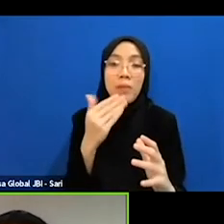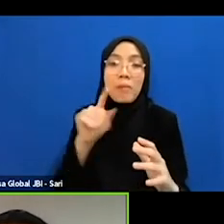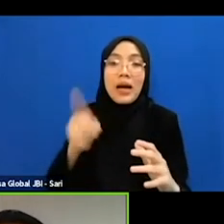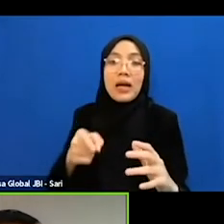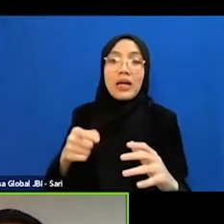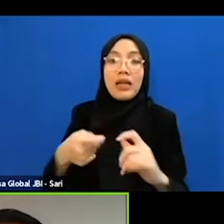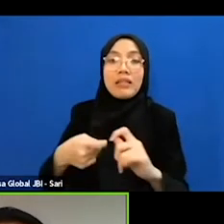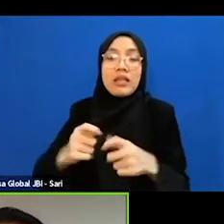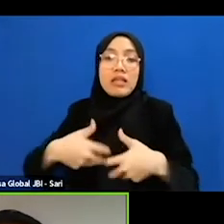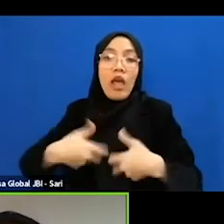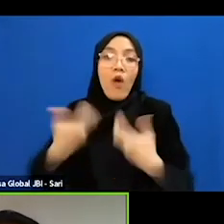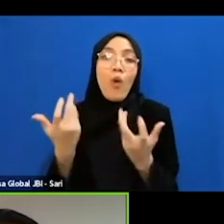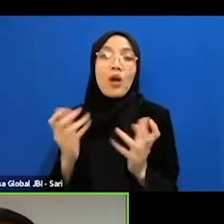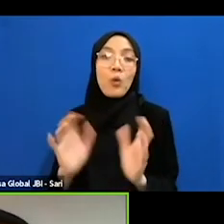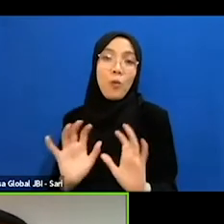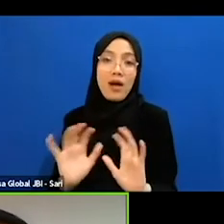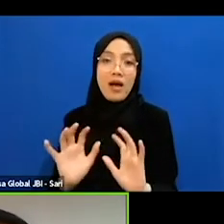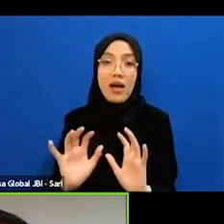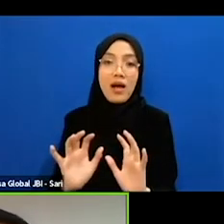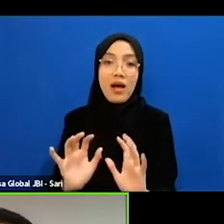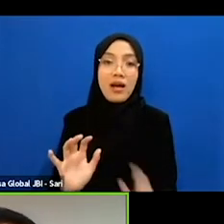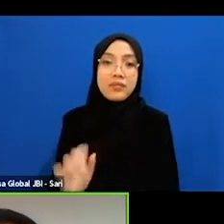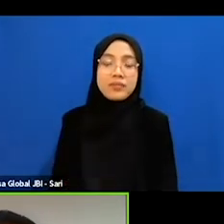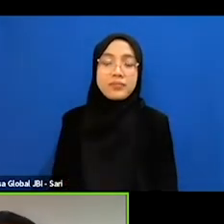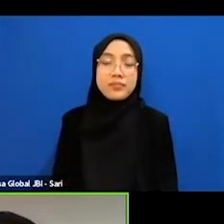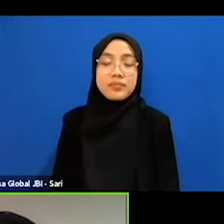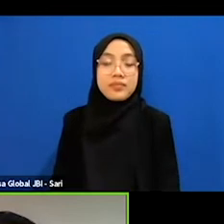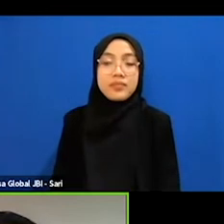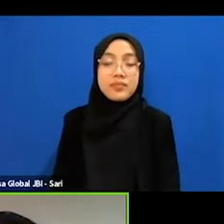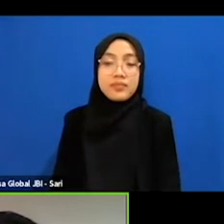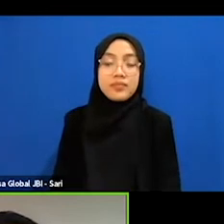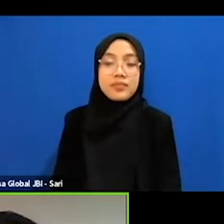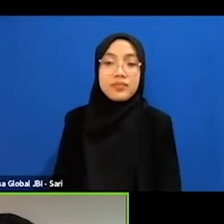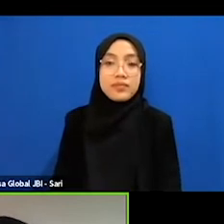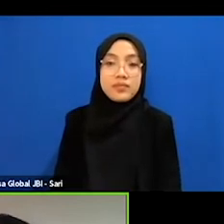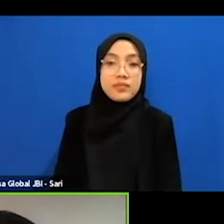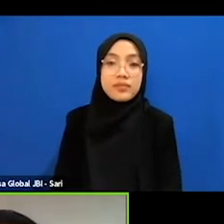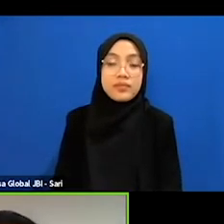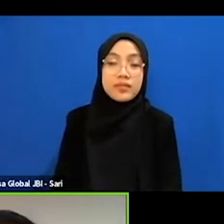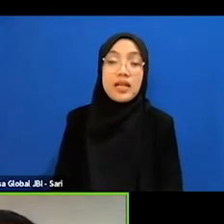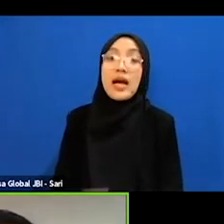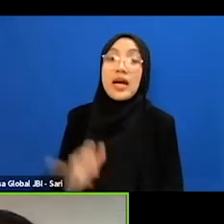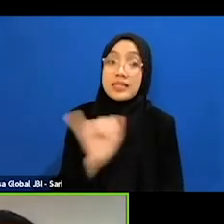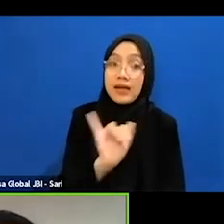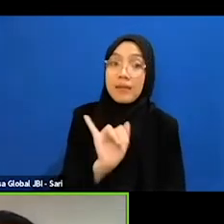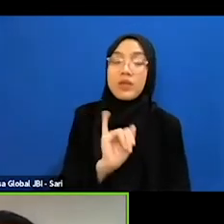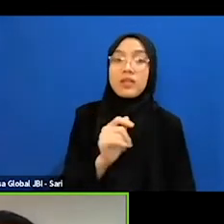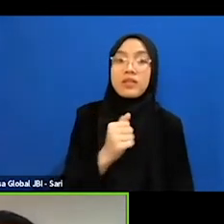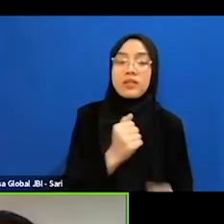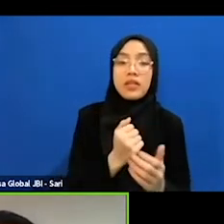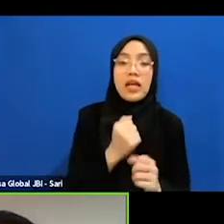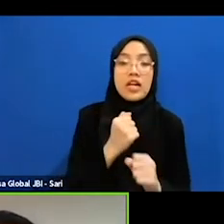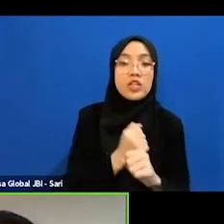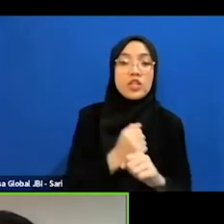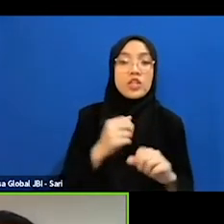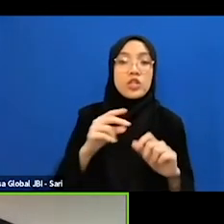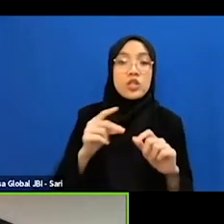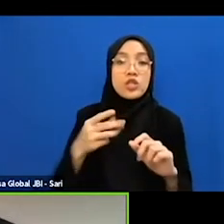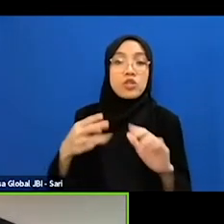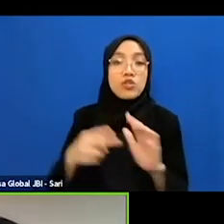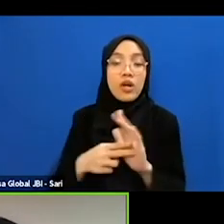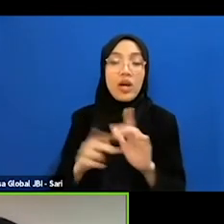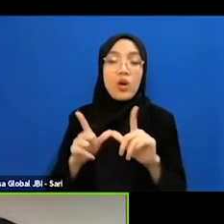binatang sebagai alat tesnya asal magrib hosting juga kalau